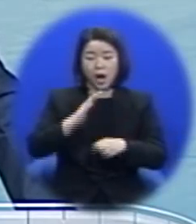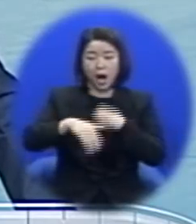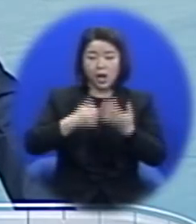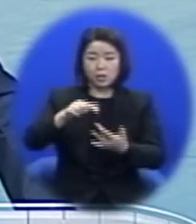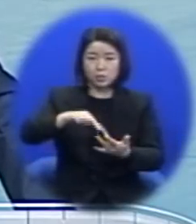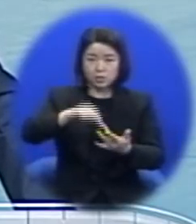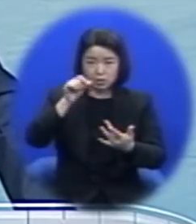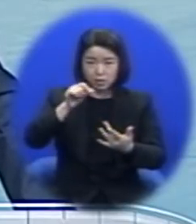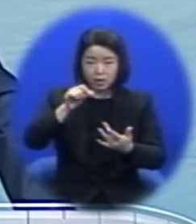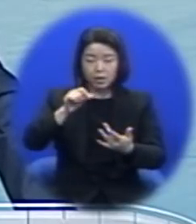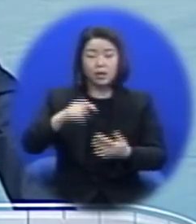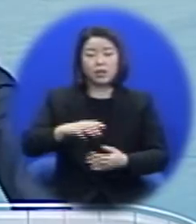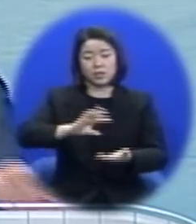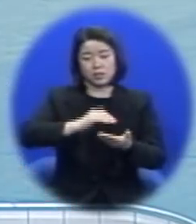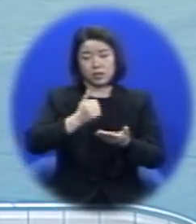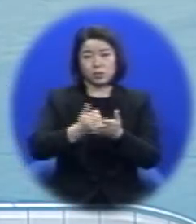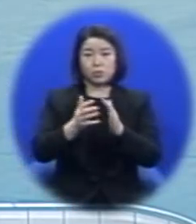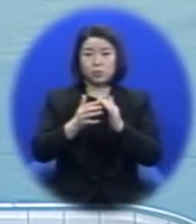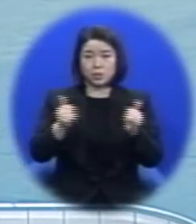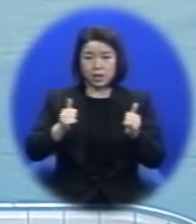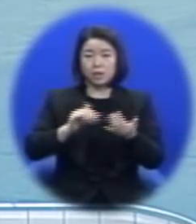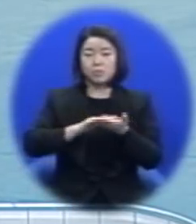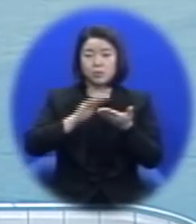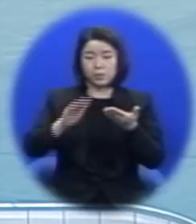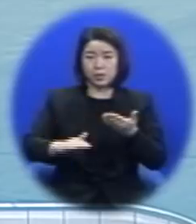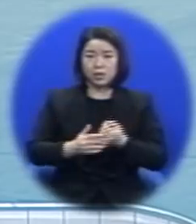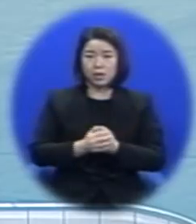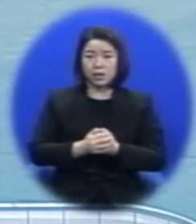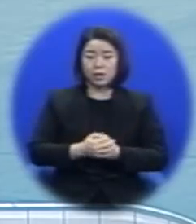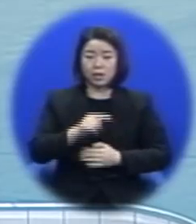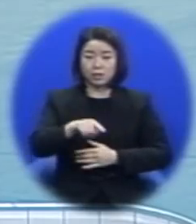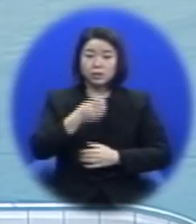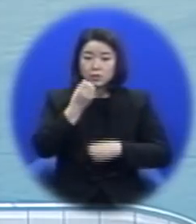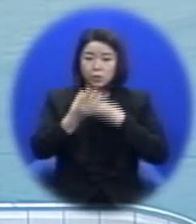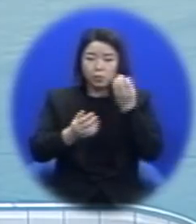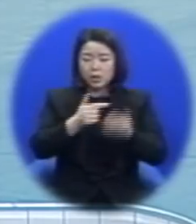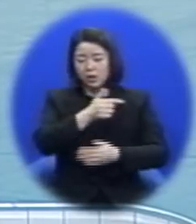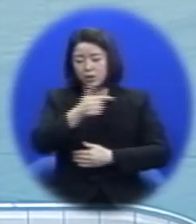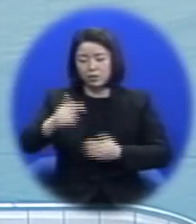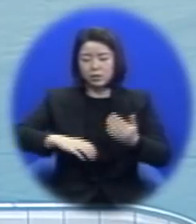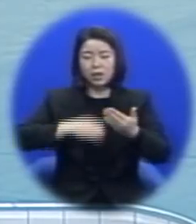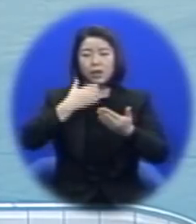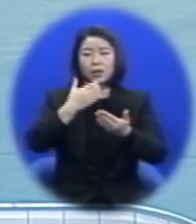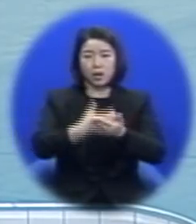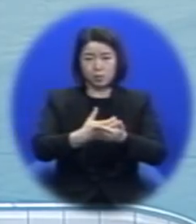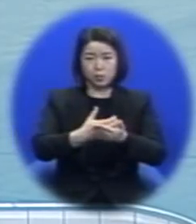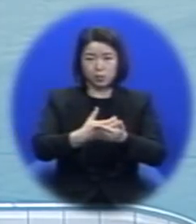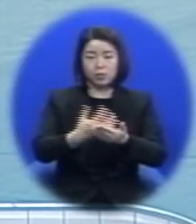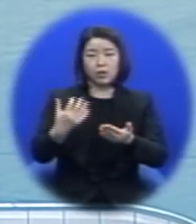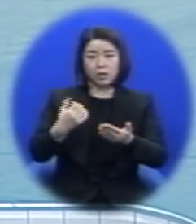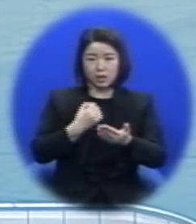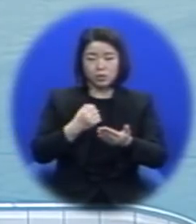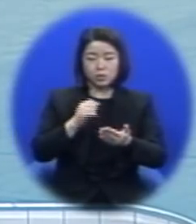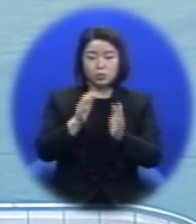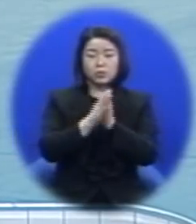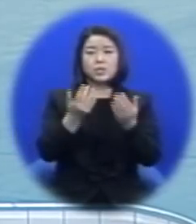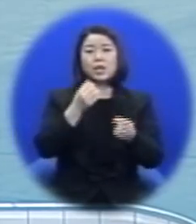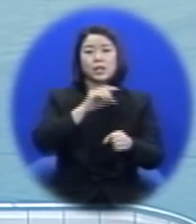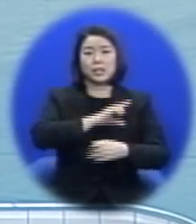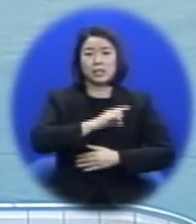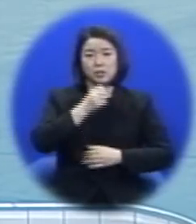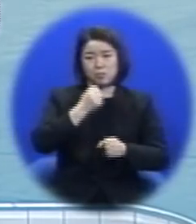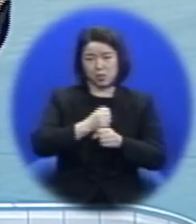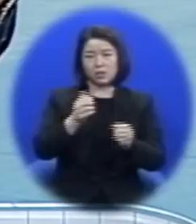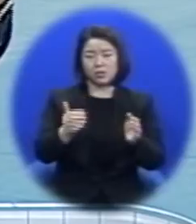뿐입니다. 그 고백에 크게 감동을 받고 그리고 책 제목을 그렇게 붙이셨어요.